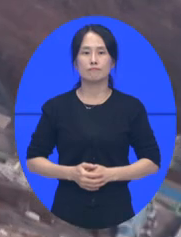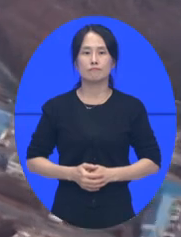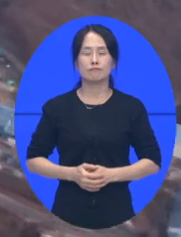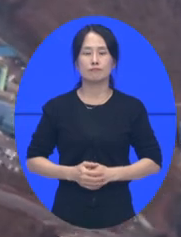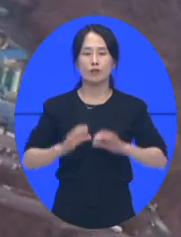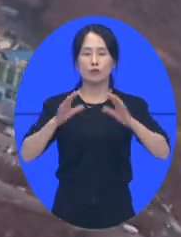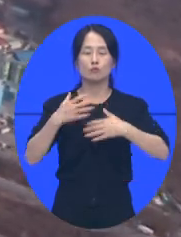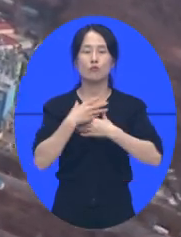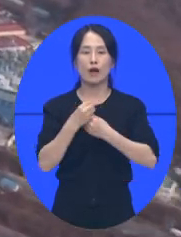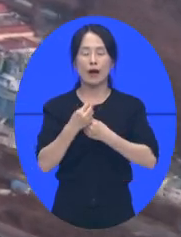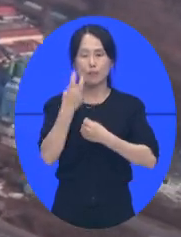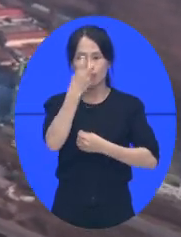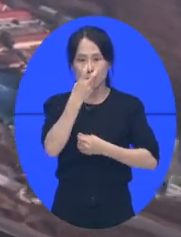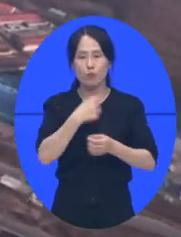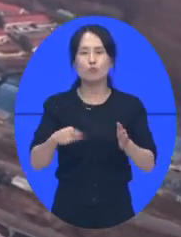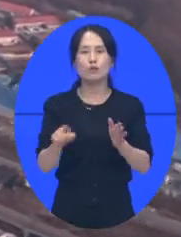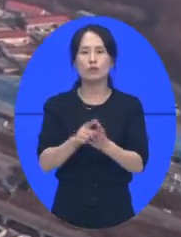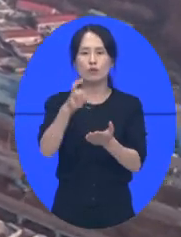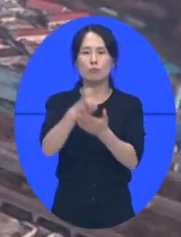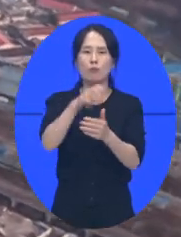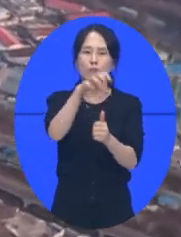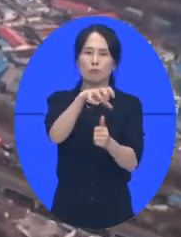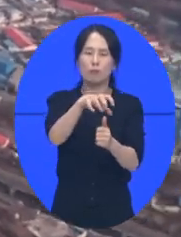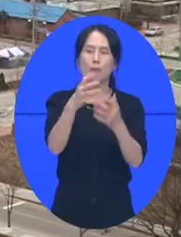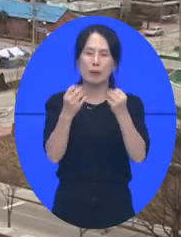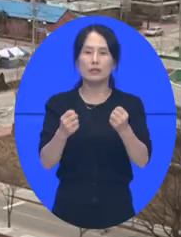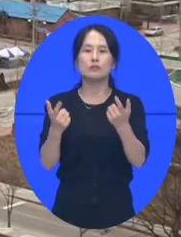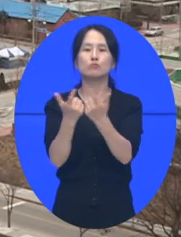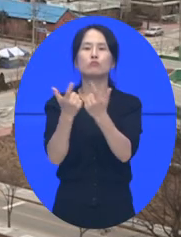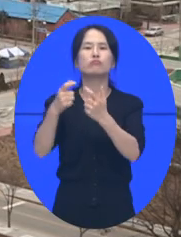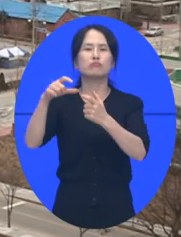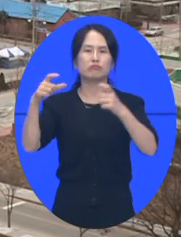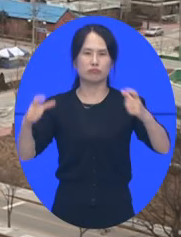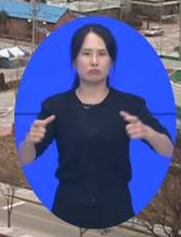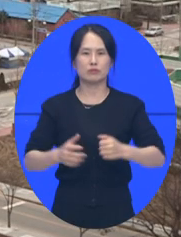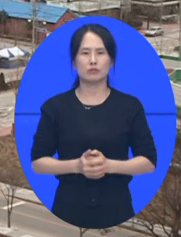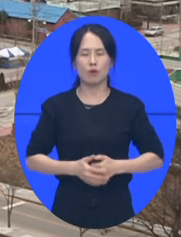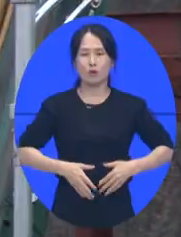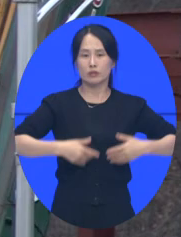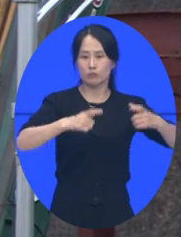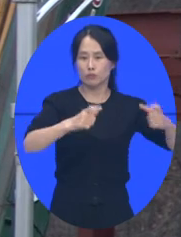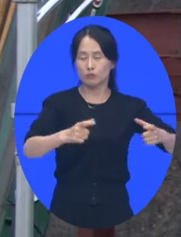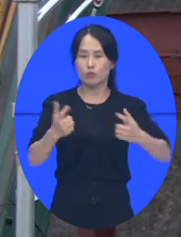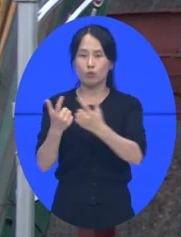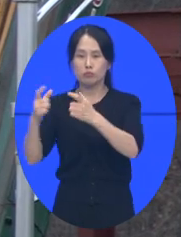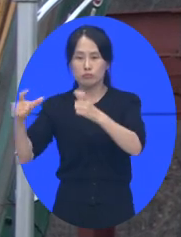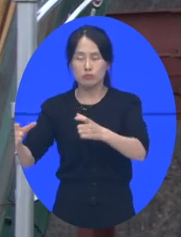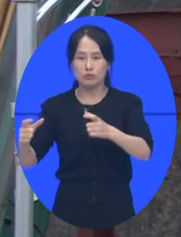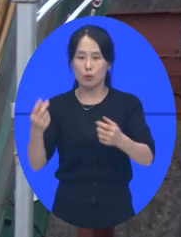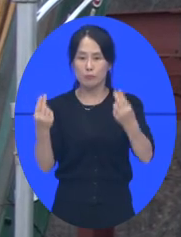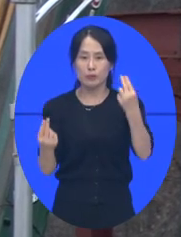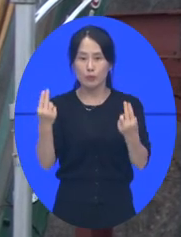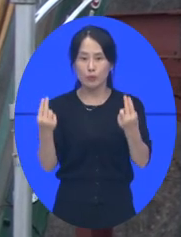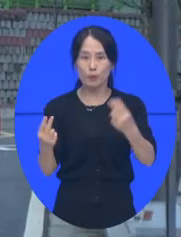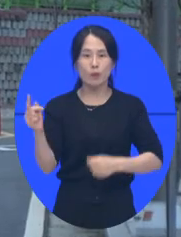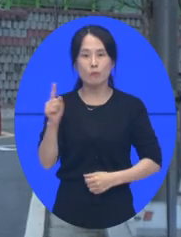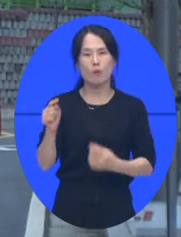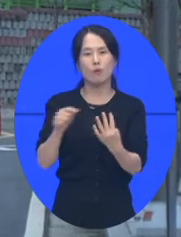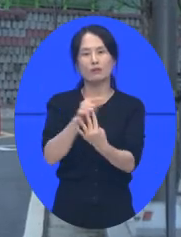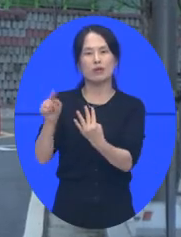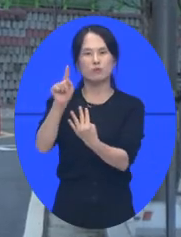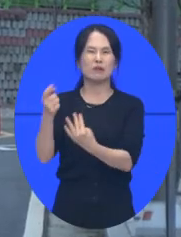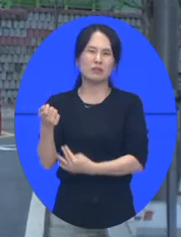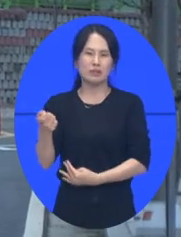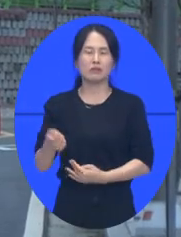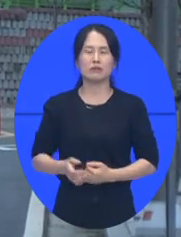국가 안보를 이유로 중첩 규제에 발목이 잡힌 경기 북부 지역. 경기 남부 지역과 지역 내 총생산 비율을 비교하면 4분의 1도 안